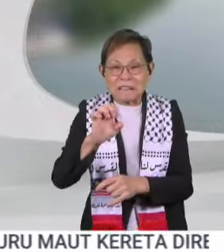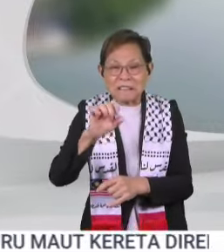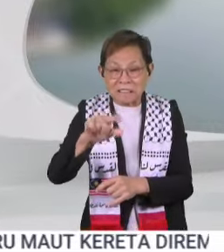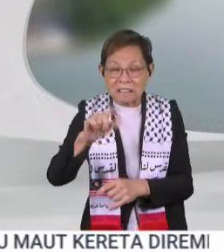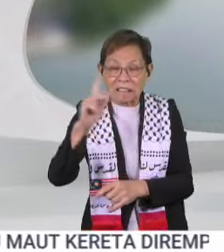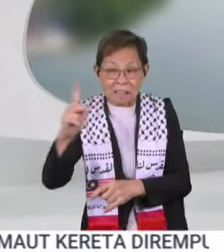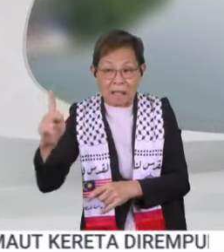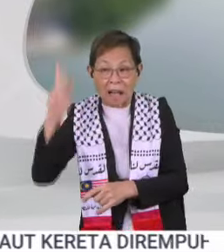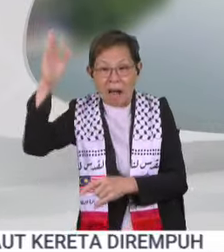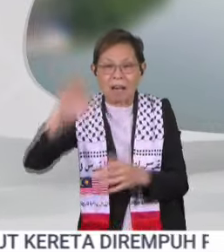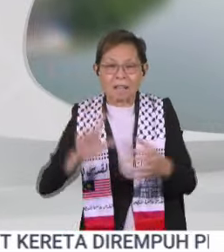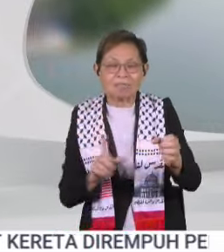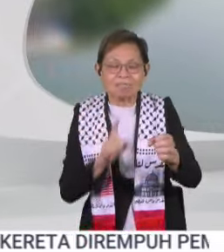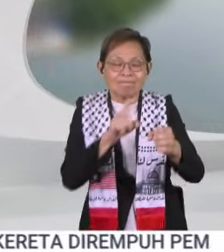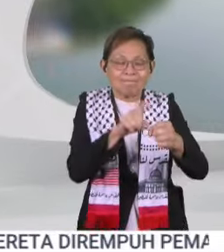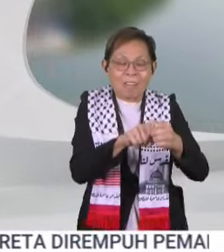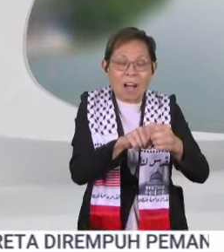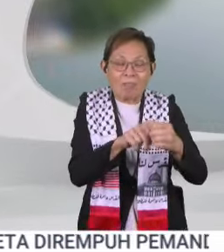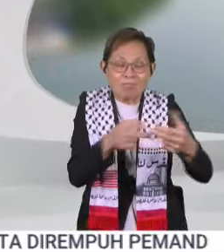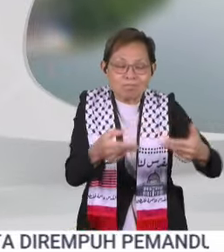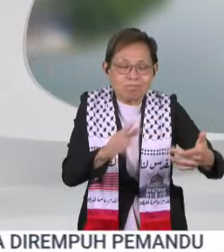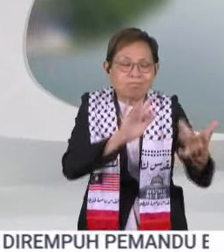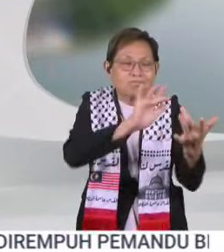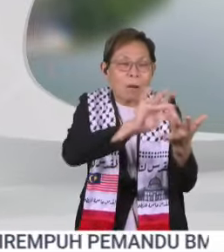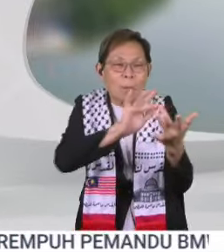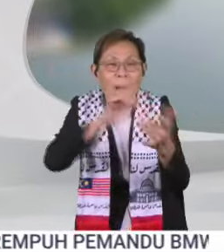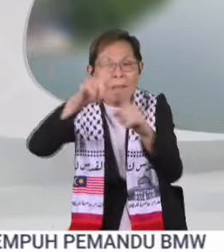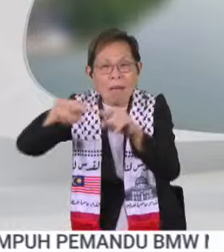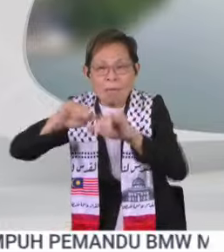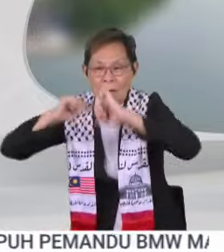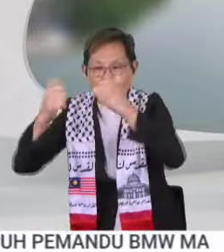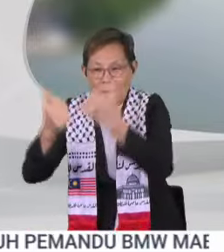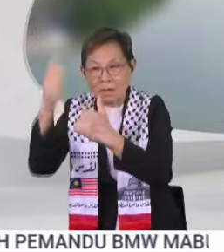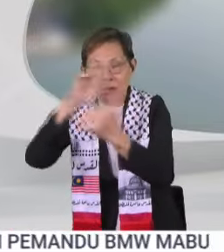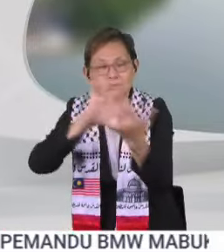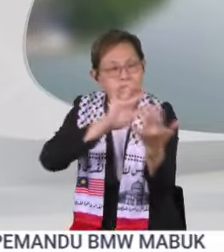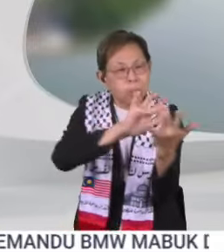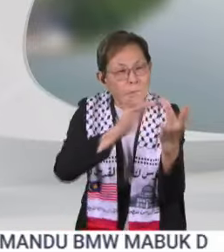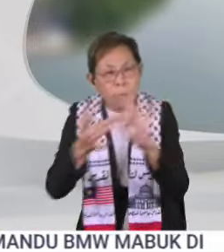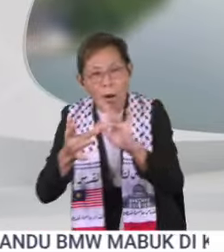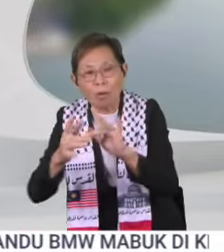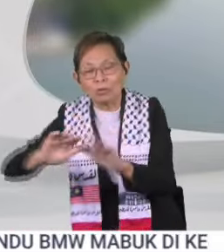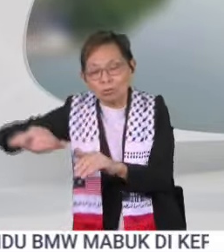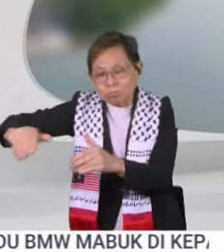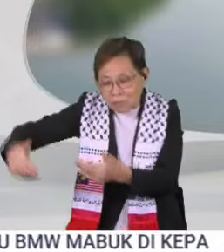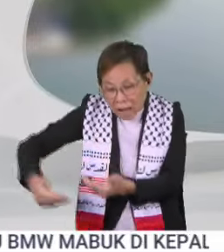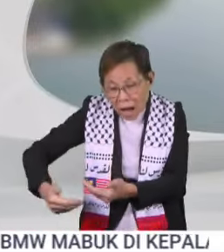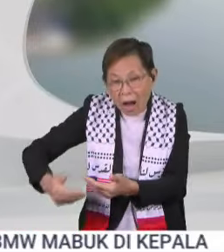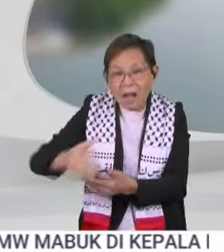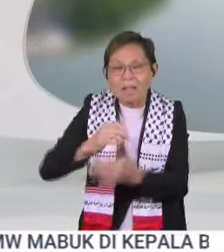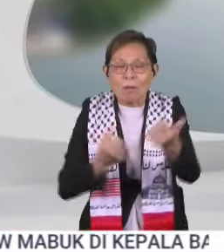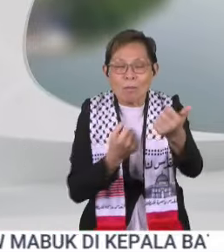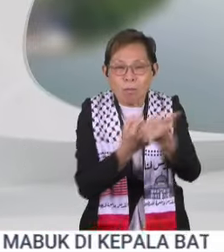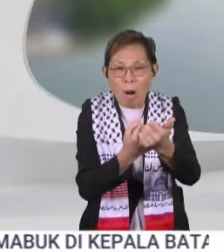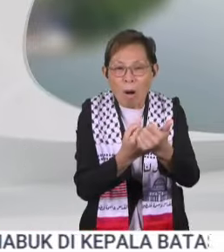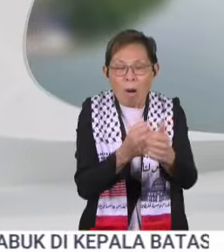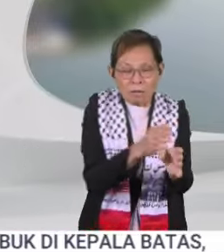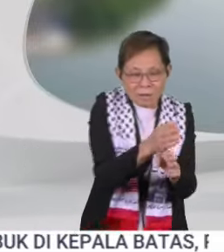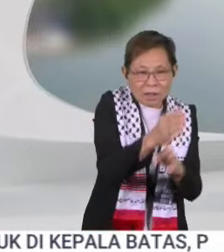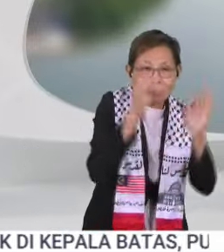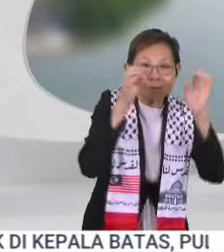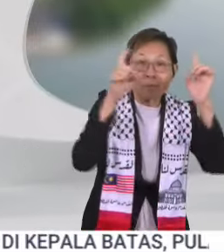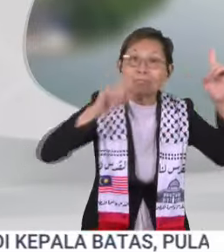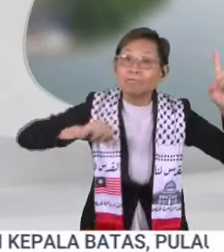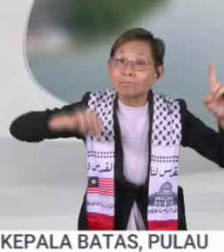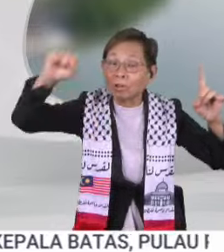Kota Kinabalu akan menjalin hubungan dengan pelbagai agensi kerajaan bagi memperkenal sekaligus menyokong pendidikan